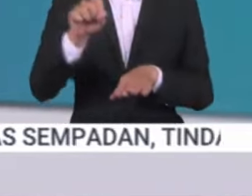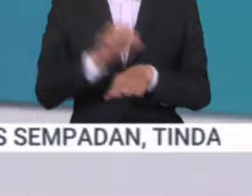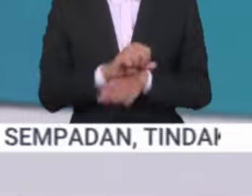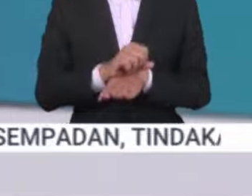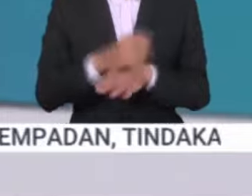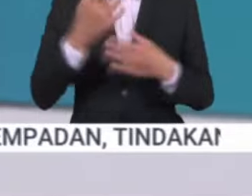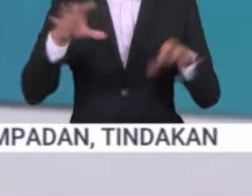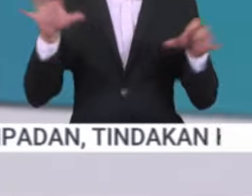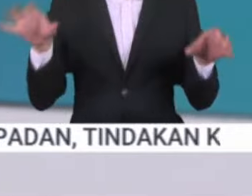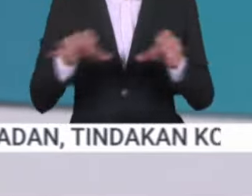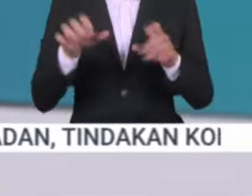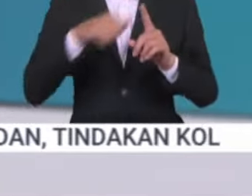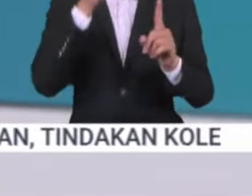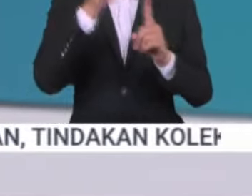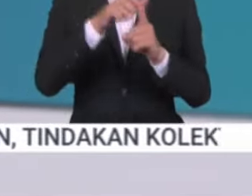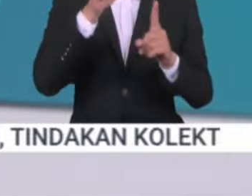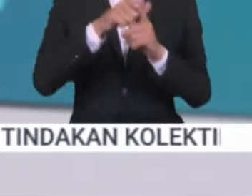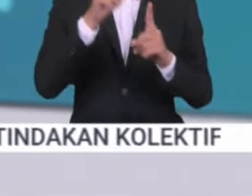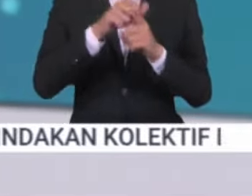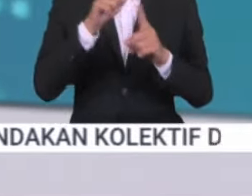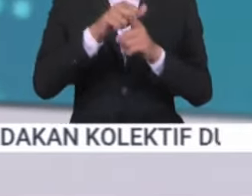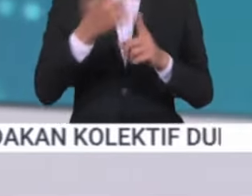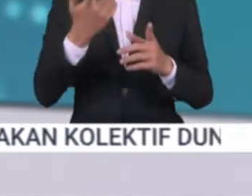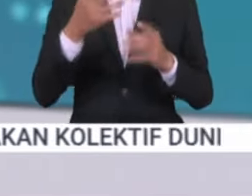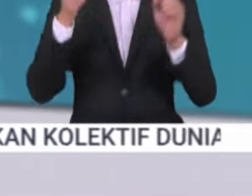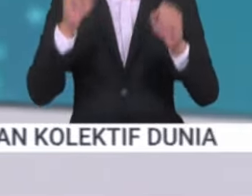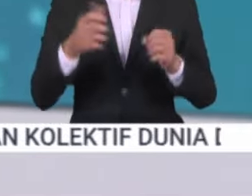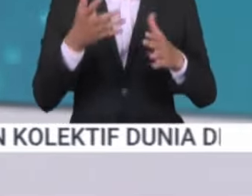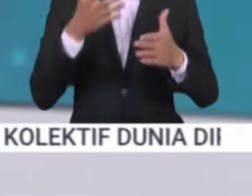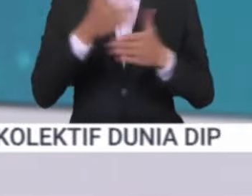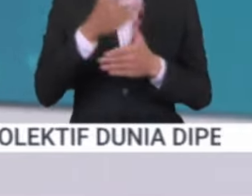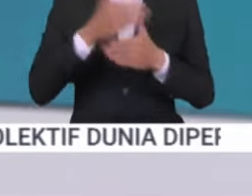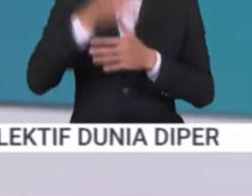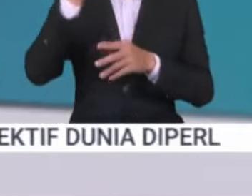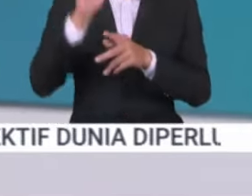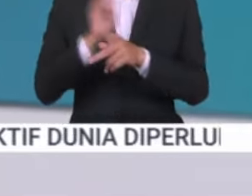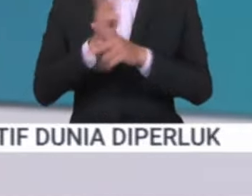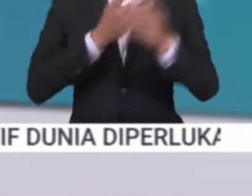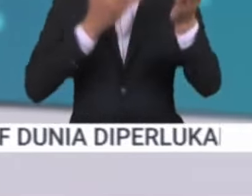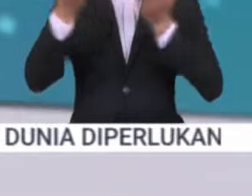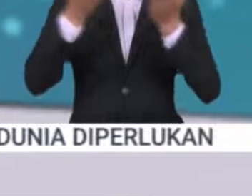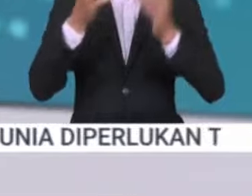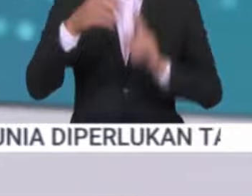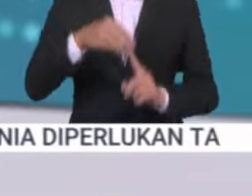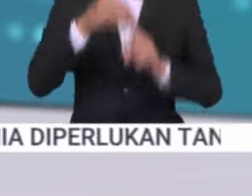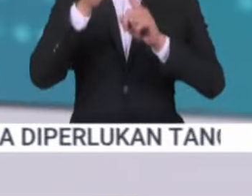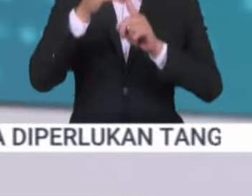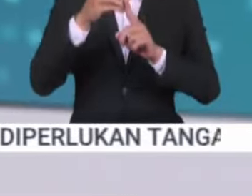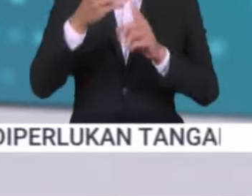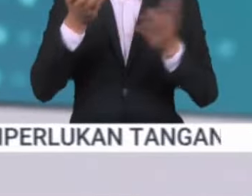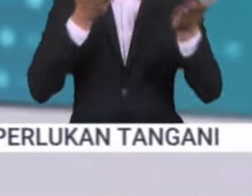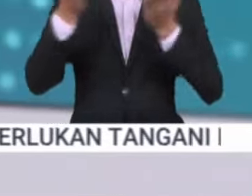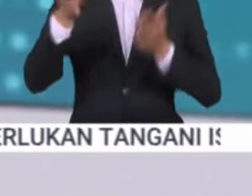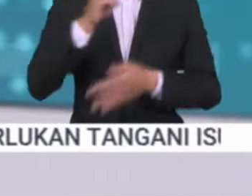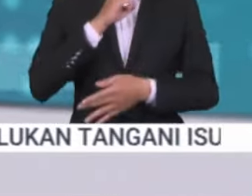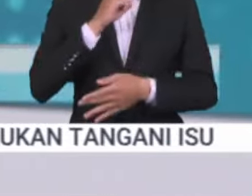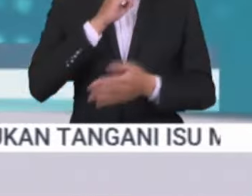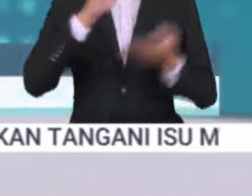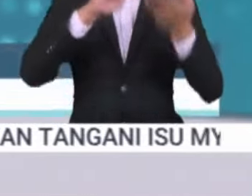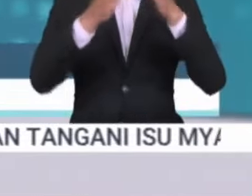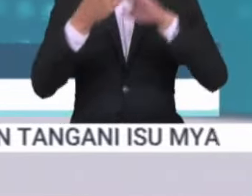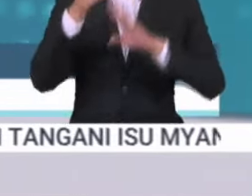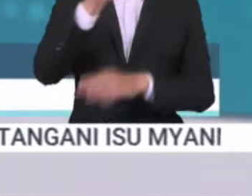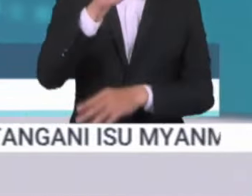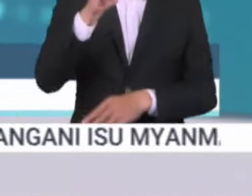Singapura didakwa melakukan sabotaj menyebabkan mudarat terhadap pemeliharaan perkhidmatan utama iaitu perkhidmatan air di